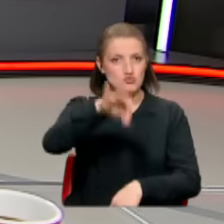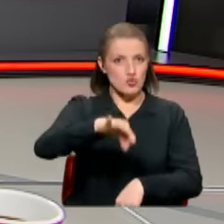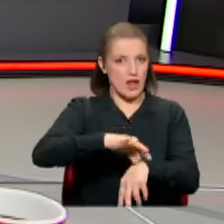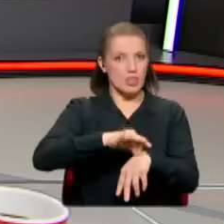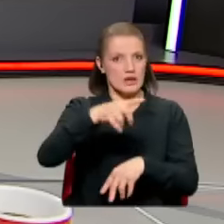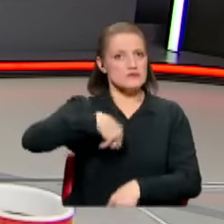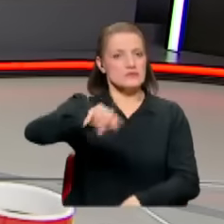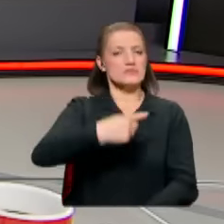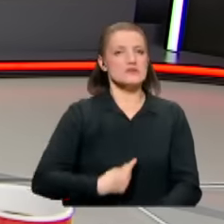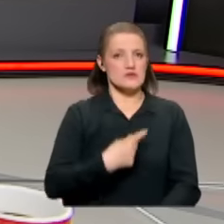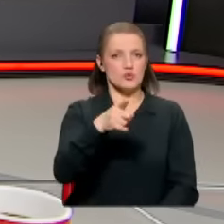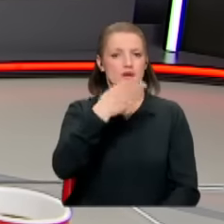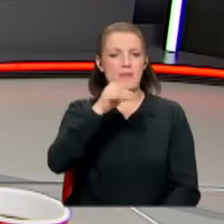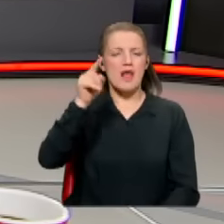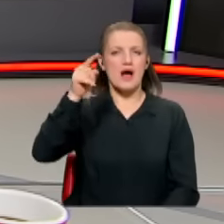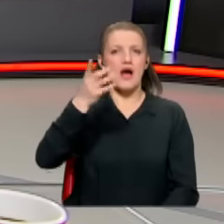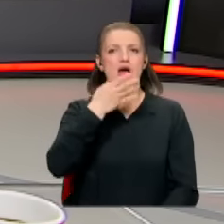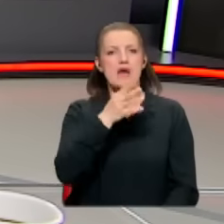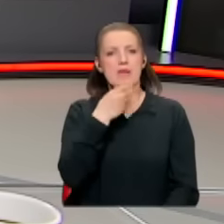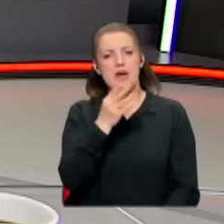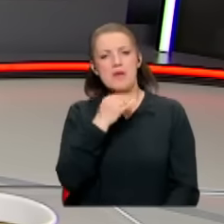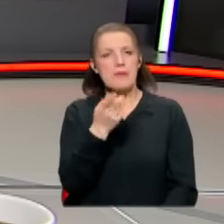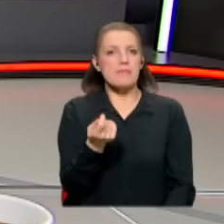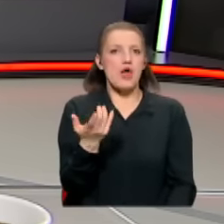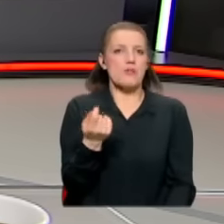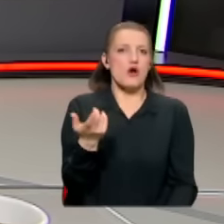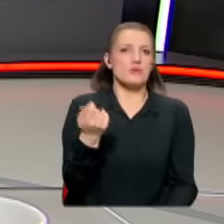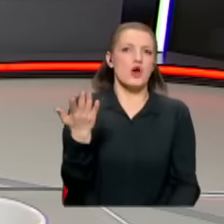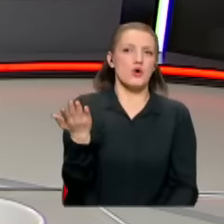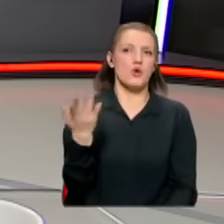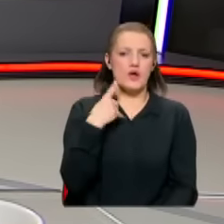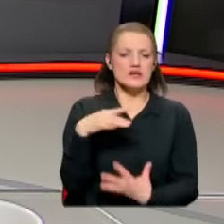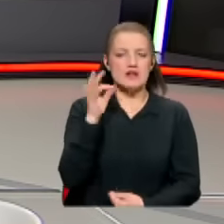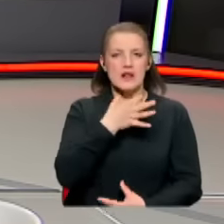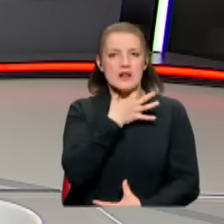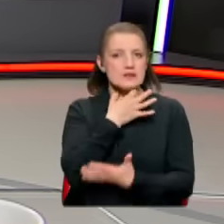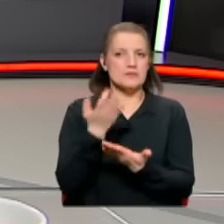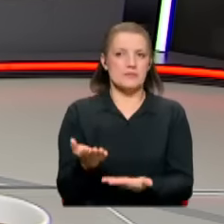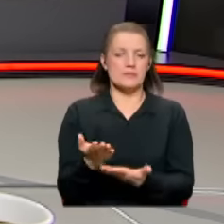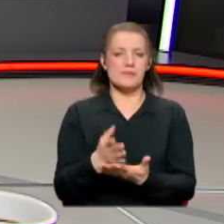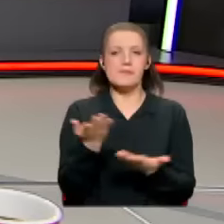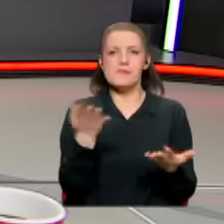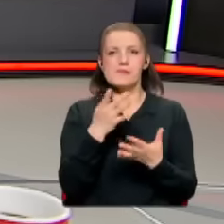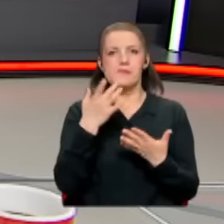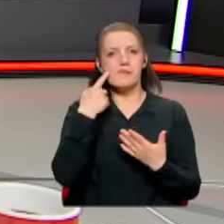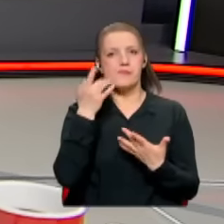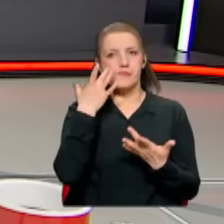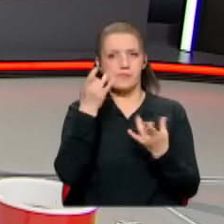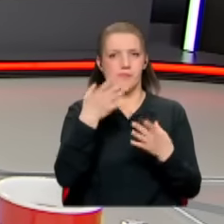hissediyorsunuz herhalde değil mi? Emekli aşağı emekli yukarı. Yalnız yine para yok. Bir şey yok. İnsanlar geçinemiyor. Efendim nedir belli